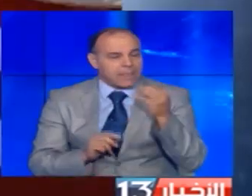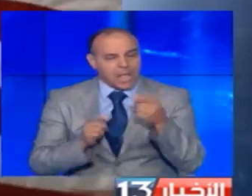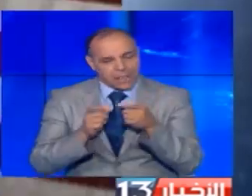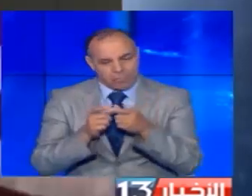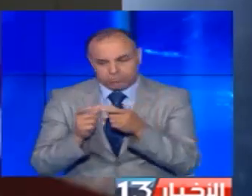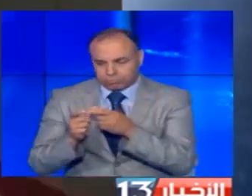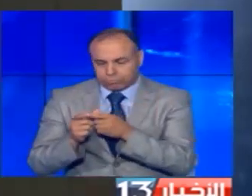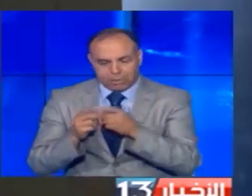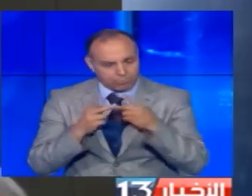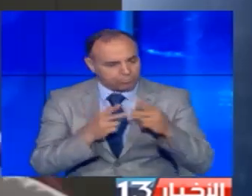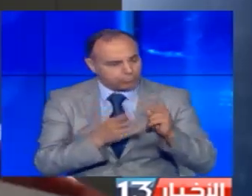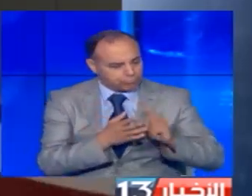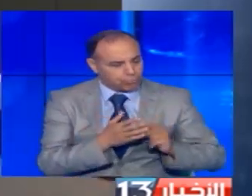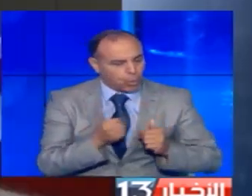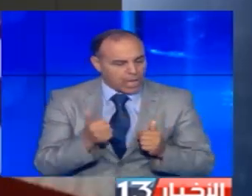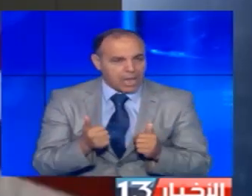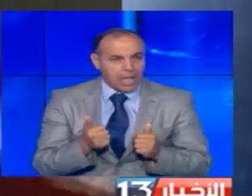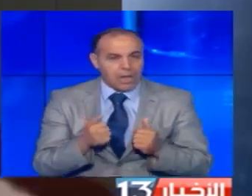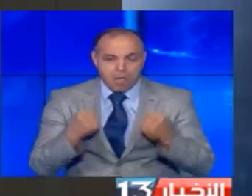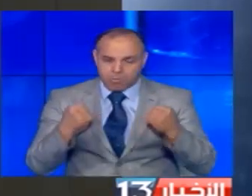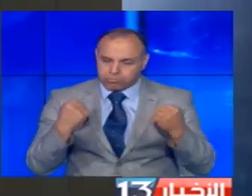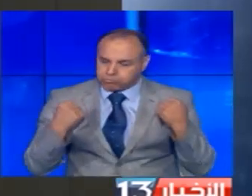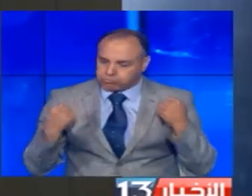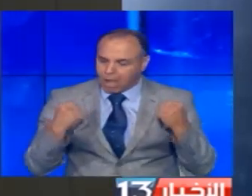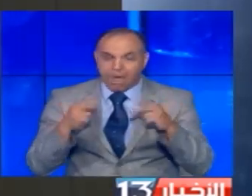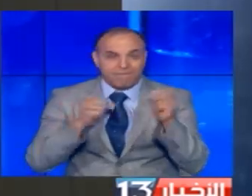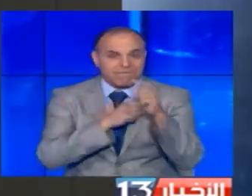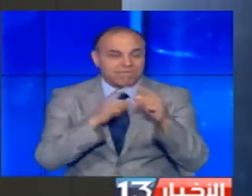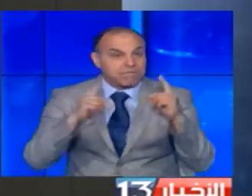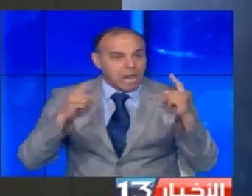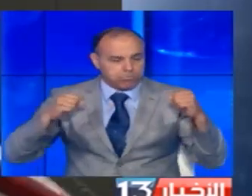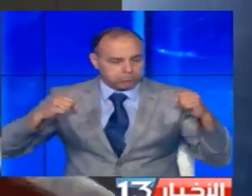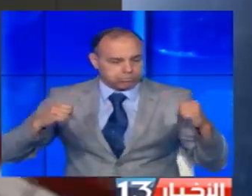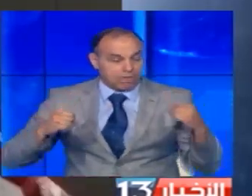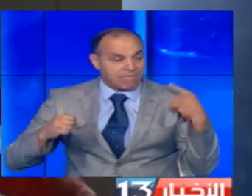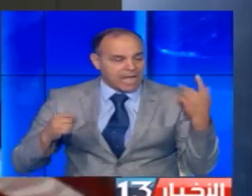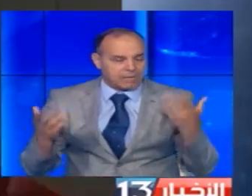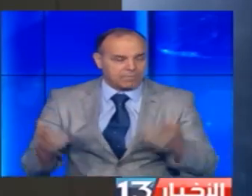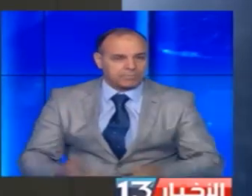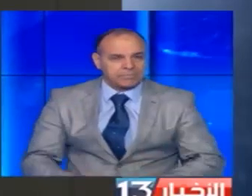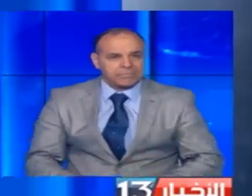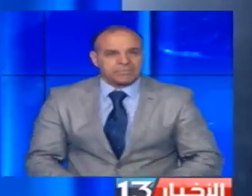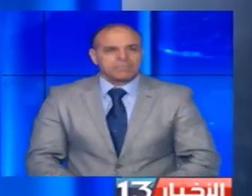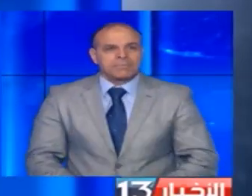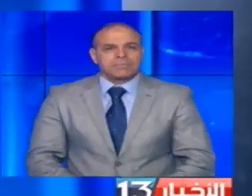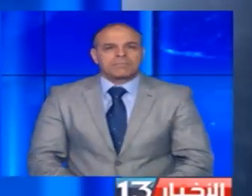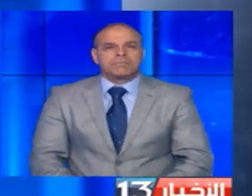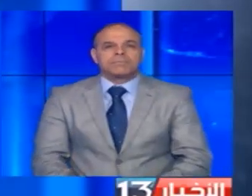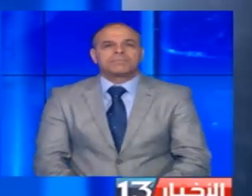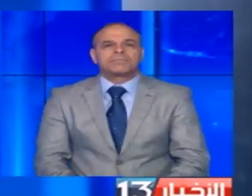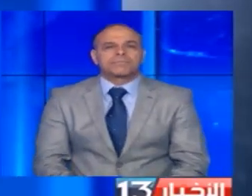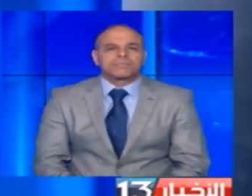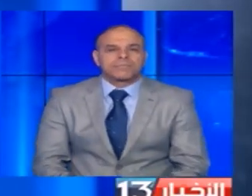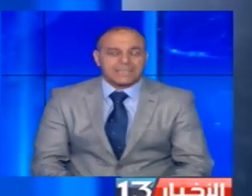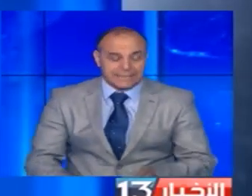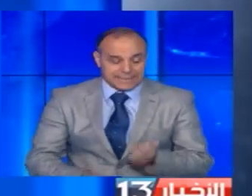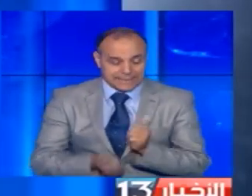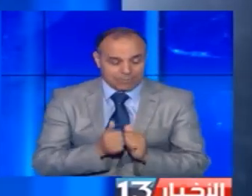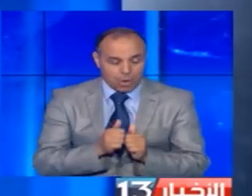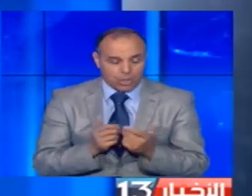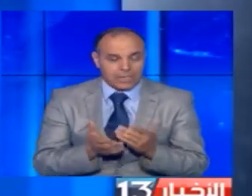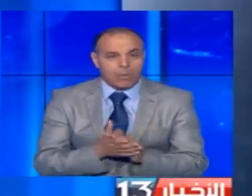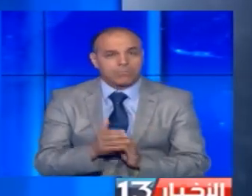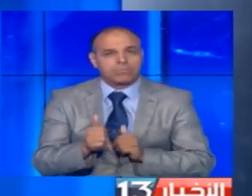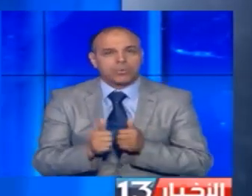الاتفاق لانهم القوات ان النوويه ان الكبريان في العالم في اخبار الرياضه